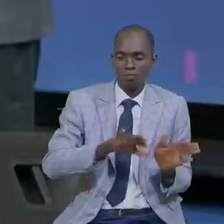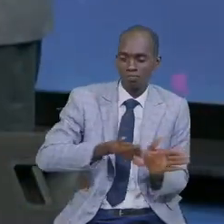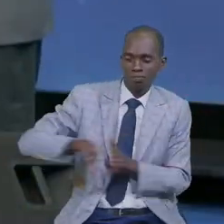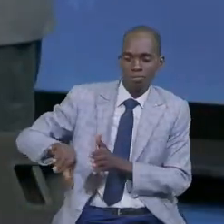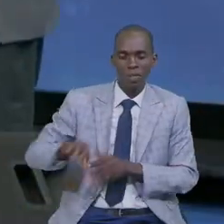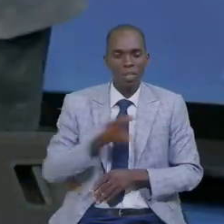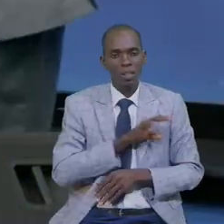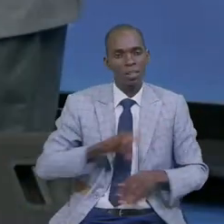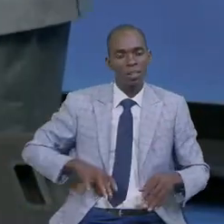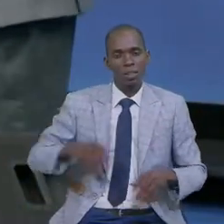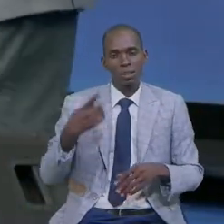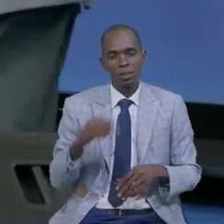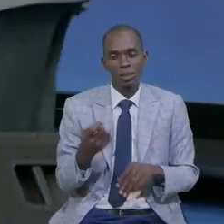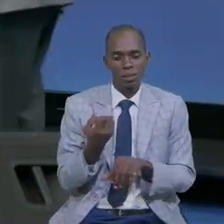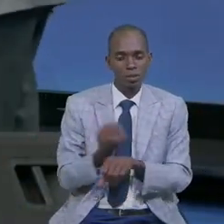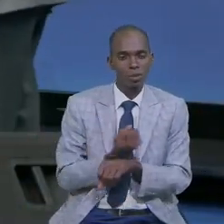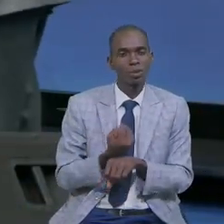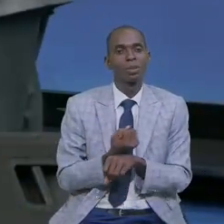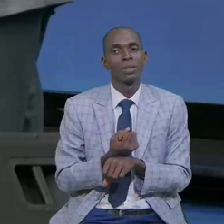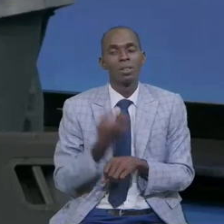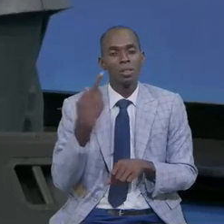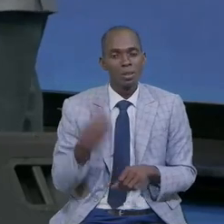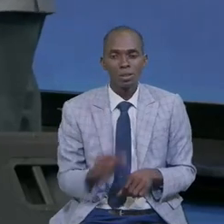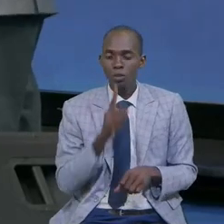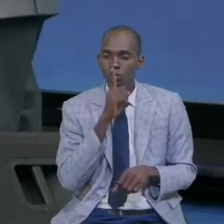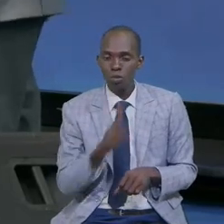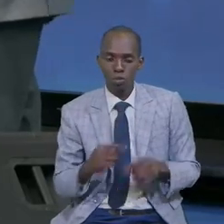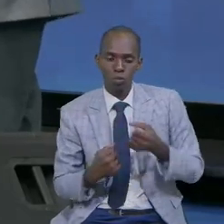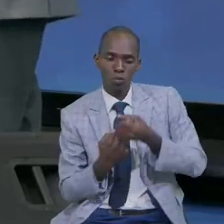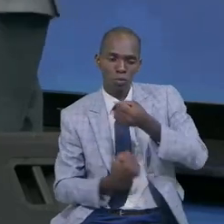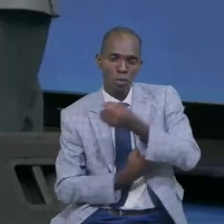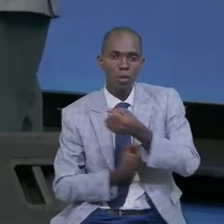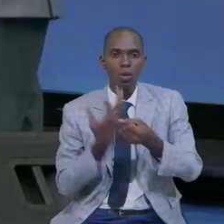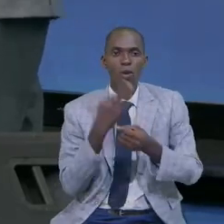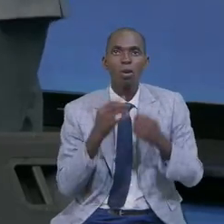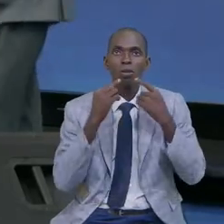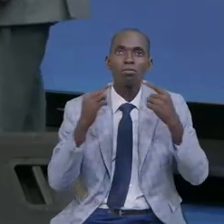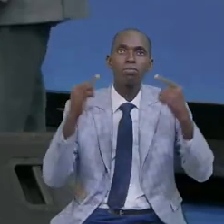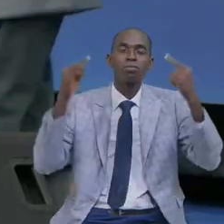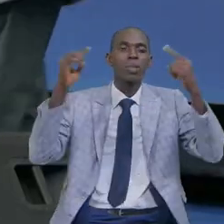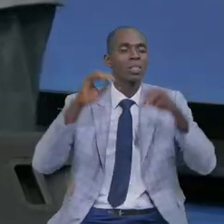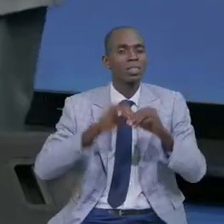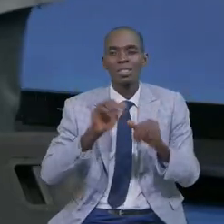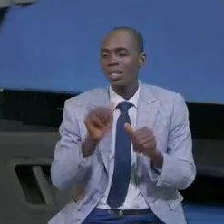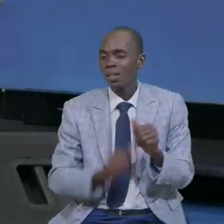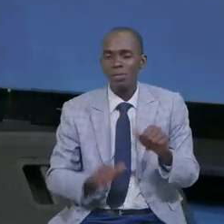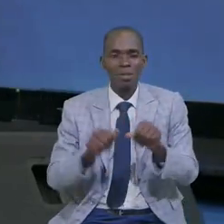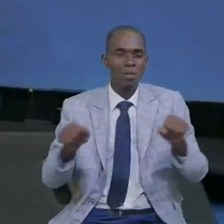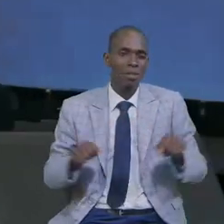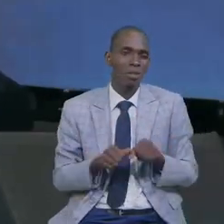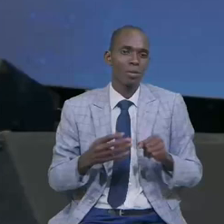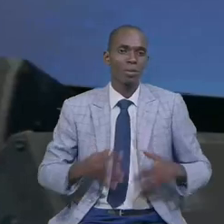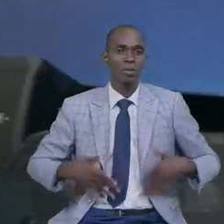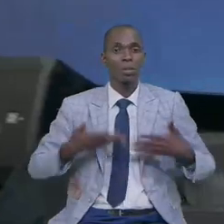le sauveur. La fondation même pour le succès dans tous les domaines de la vie. Il y a des